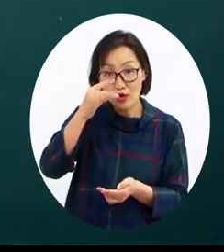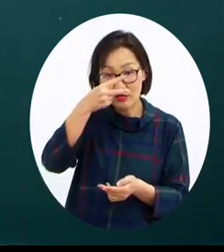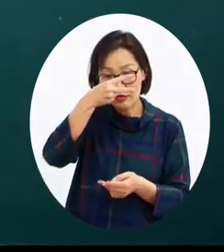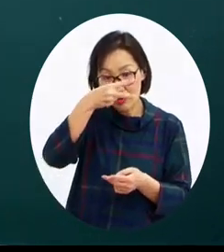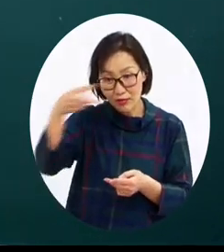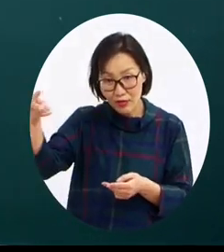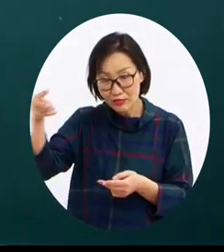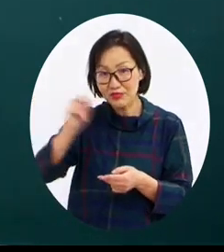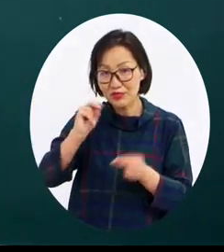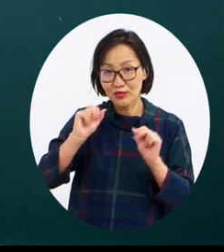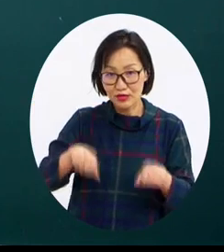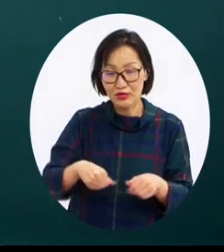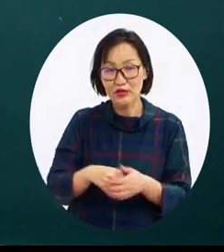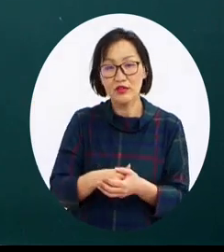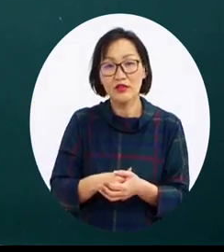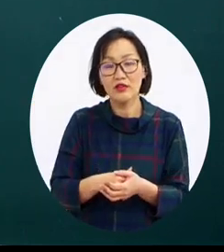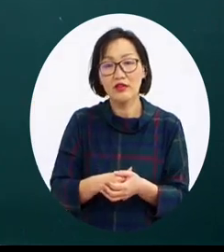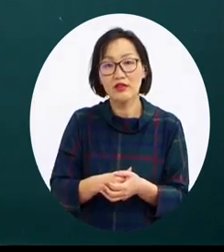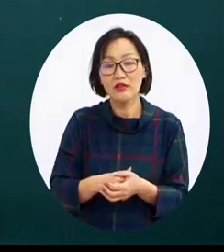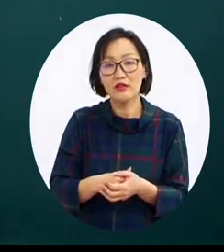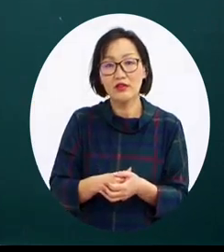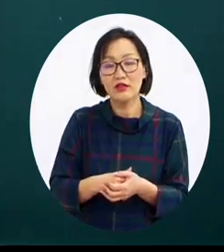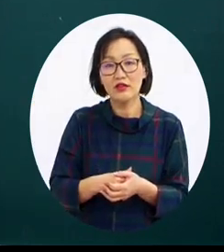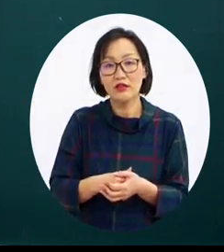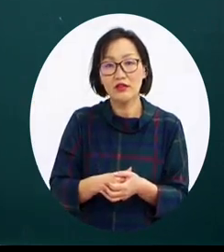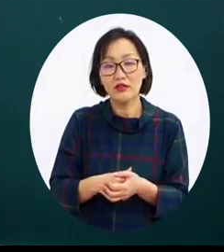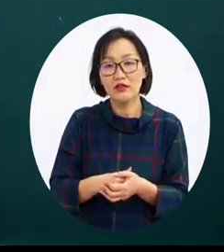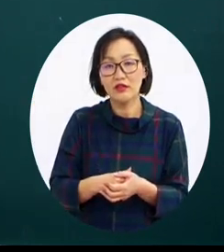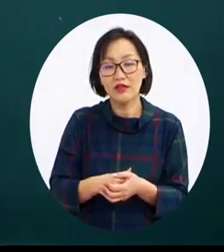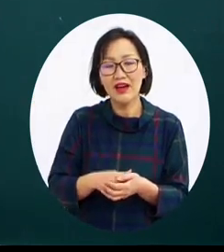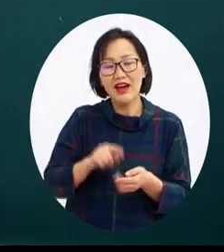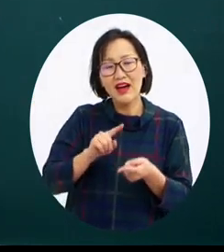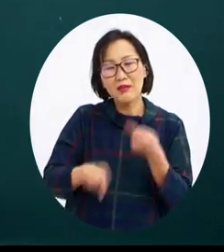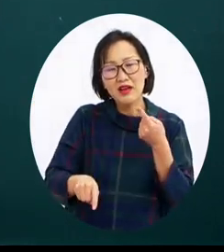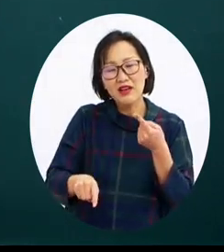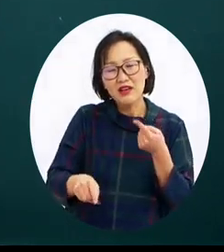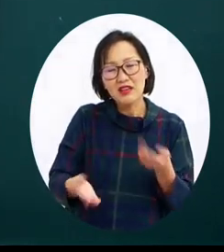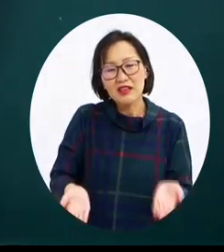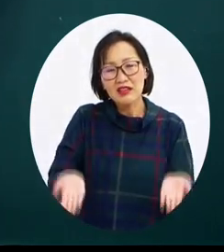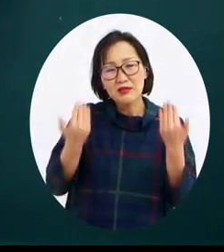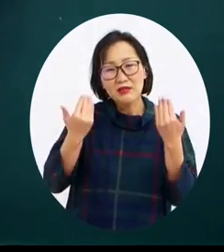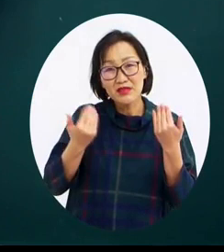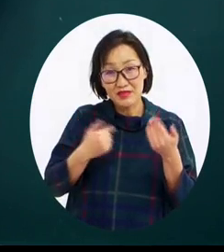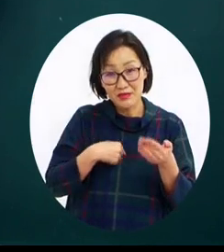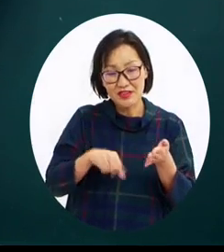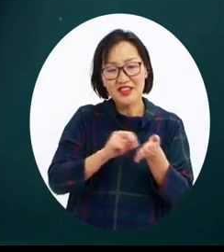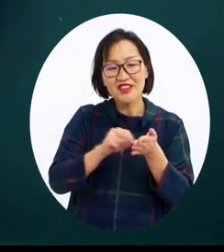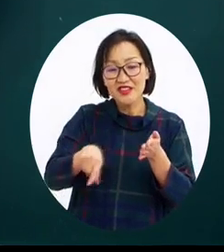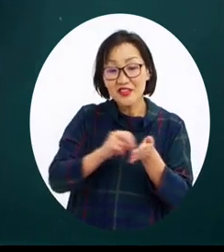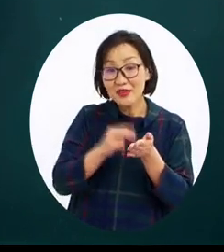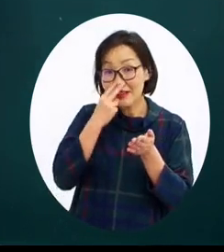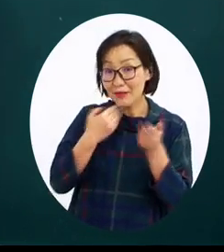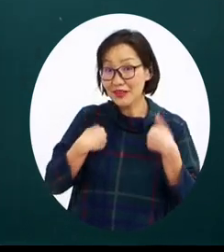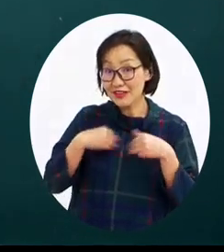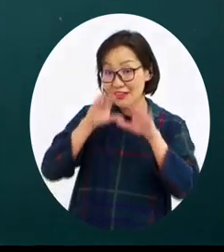хоёр мөрөнд гээд дарааллуулаад бичиж болно. За мөн багш нь түрүү багш нь өөртөө амархнаар тулгуур тохиолгоод ингээд ч юм уу ингээд